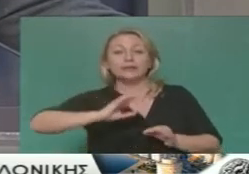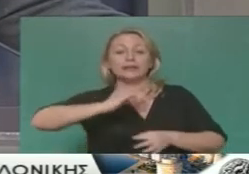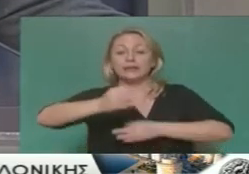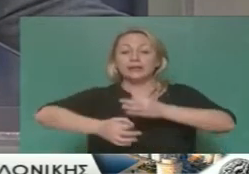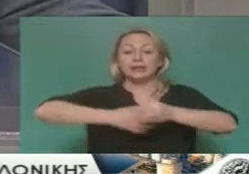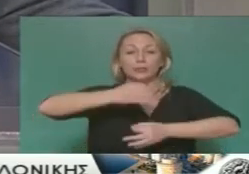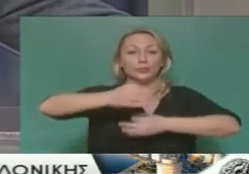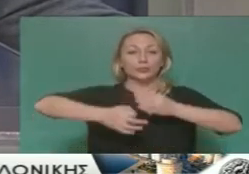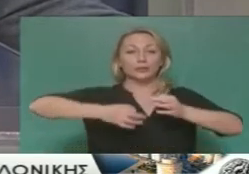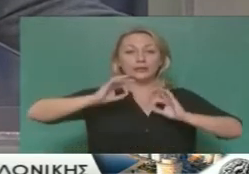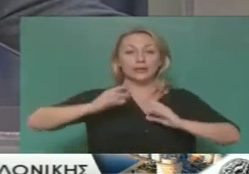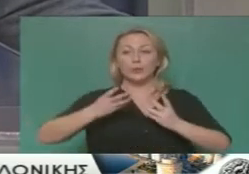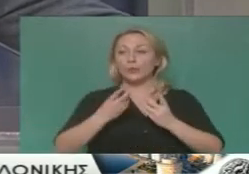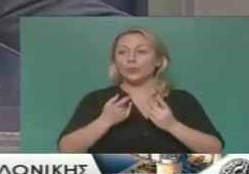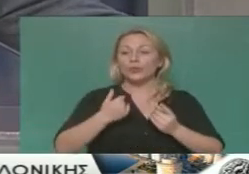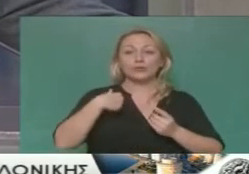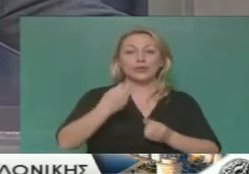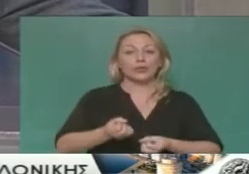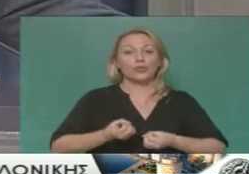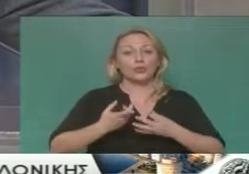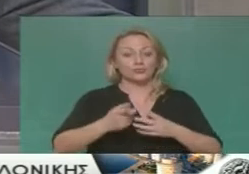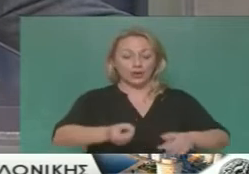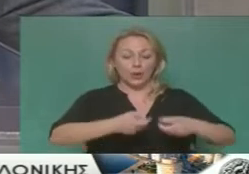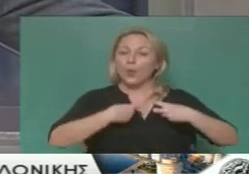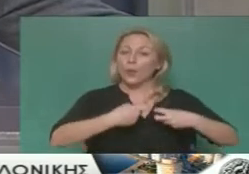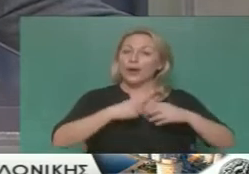για το πώς μπορεί να παρέχουμε σαν ΟΑΣΤ